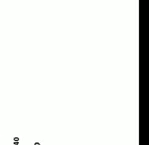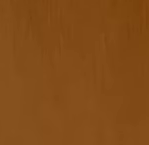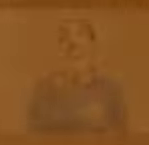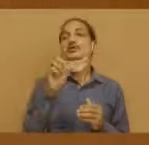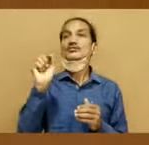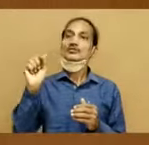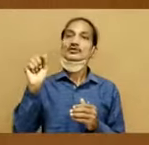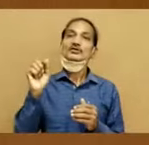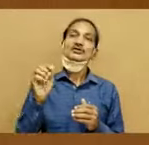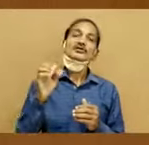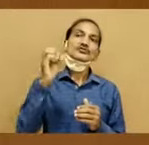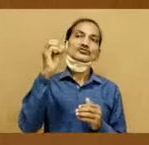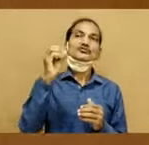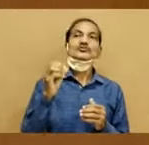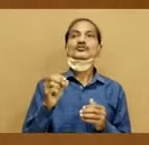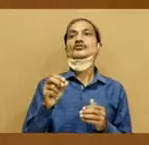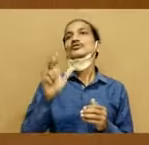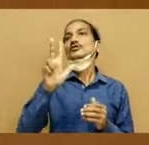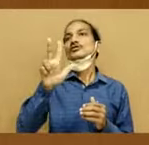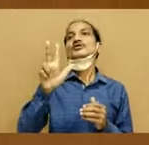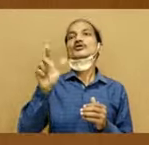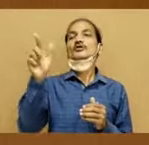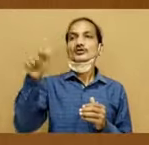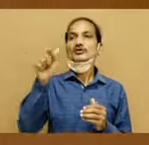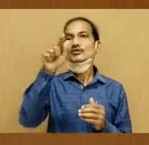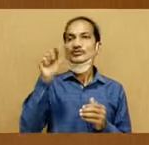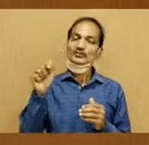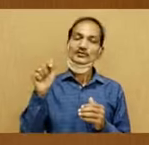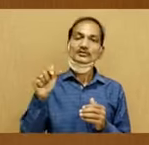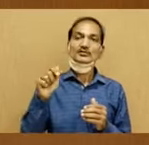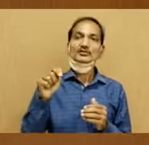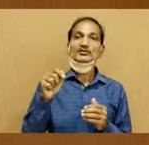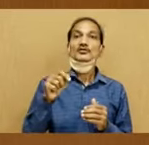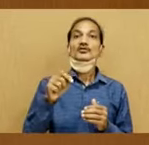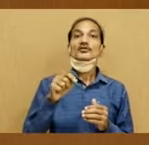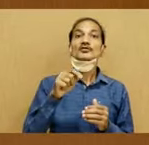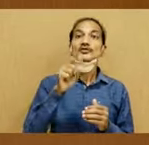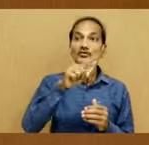1.08%। तो एटा आमर तुलना जोटा अछि प्रति